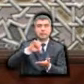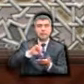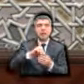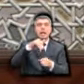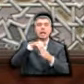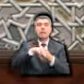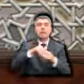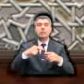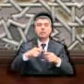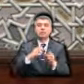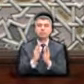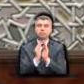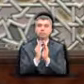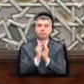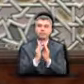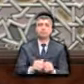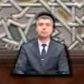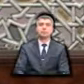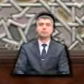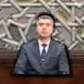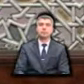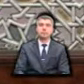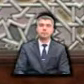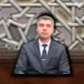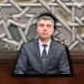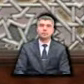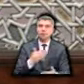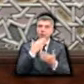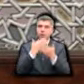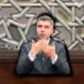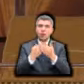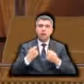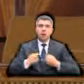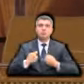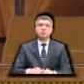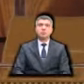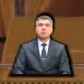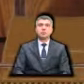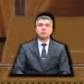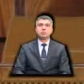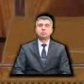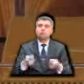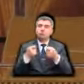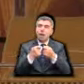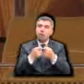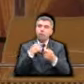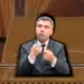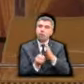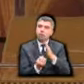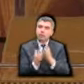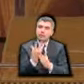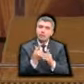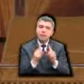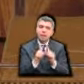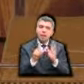والتنمية، فليتفضل السيد النائب المحترم. شكرا. شكرا سيد الرئيس. تماشيا مع الأدوار الجديدة المناطة